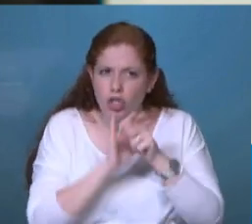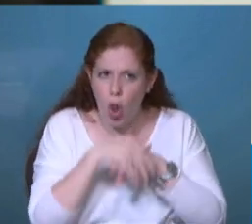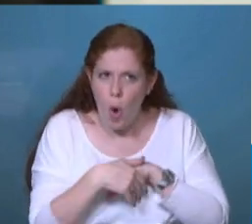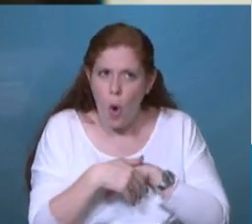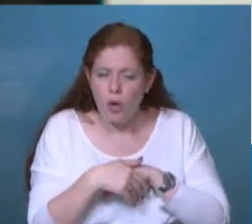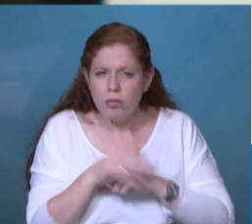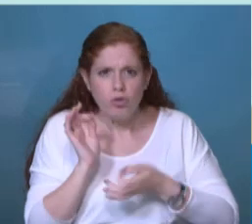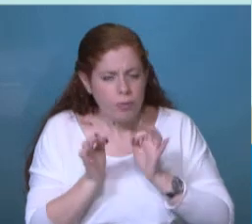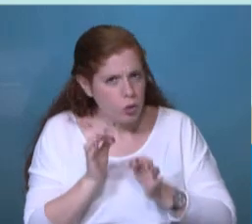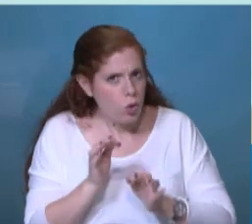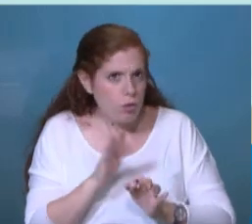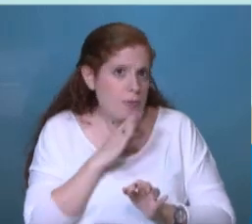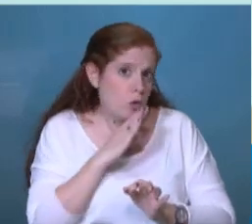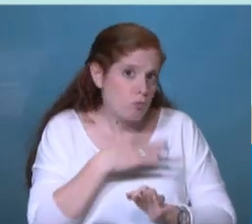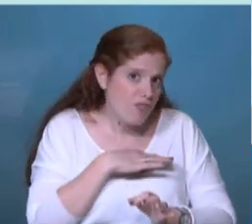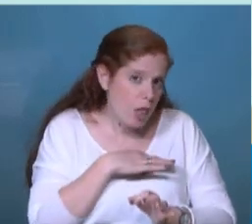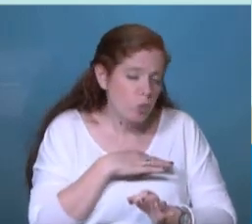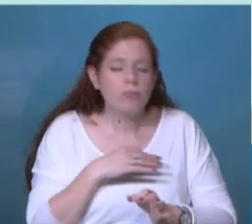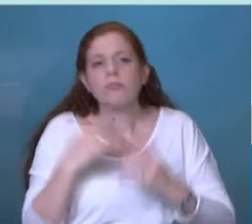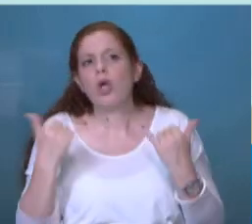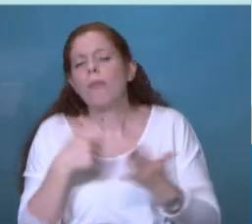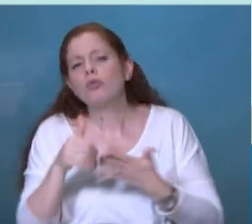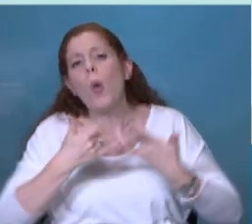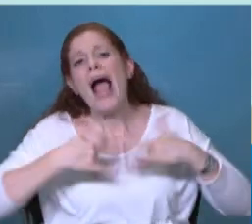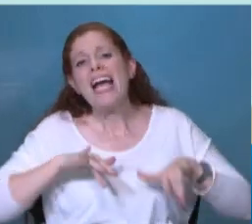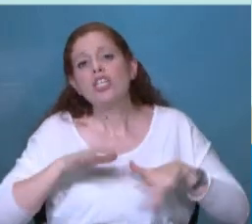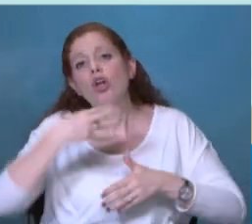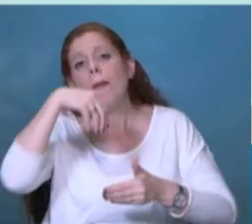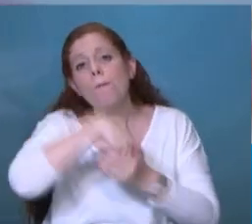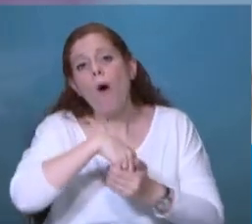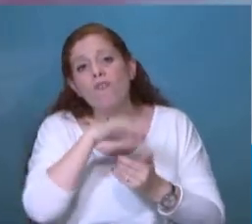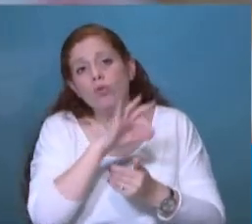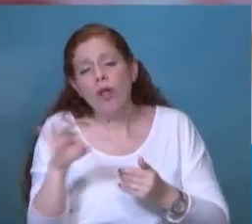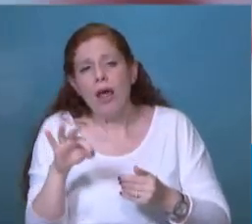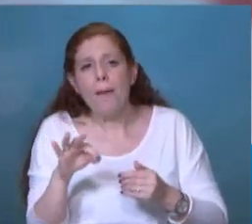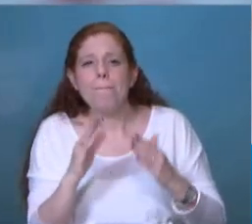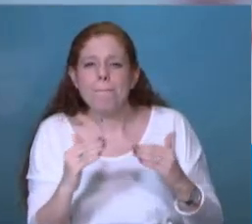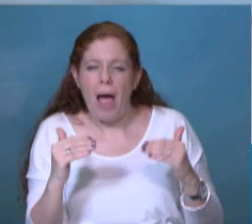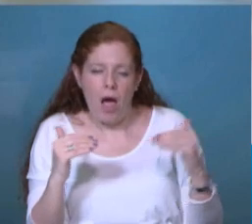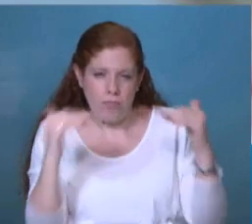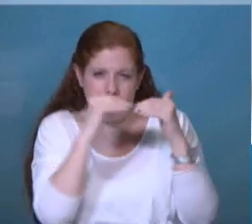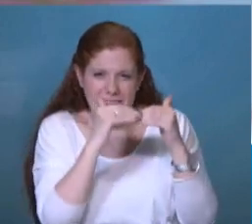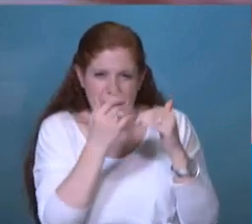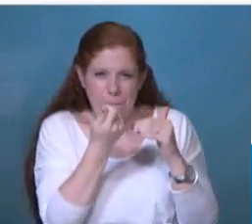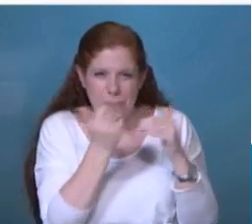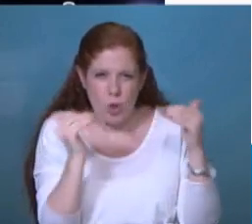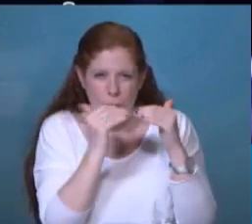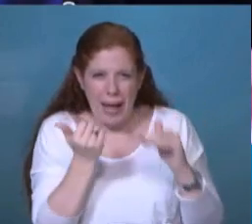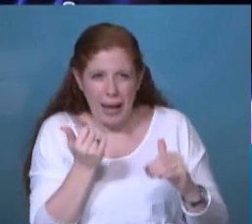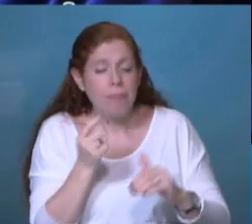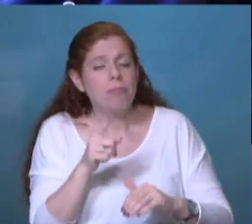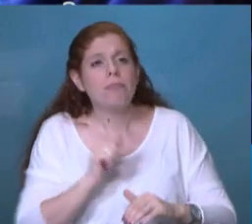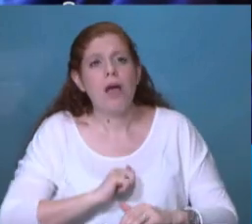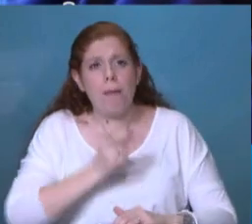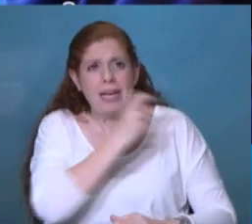of this case against us. היום המשיכו להכחיש את מעורבותם בלכאורה קרטל. סמנכ"ל הכספים של החברה מייקל מקללן אמר היום